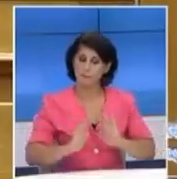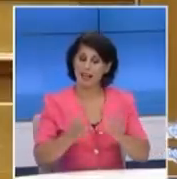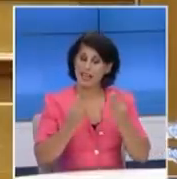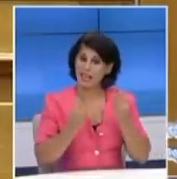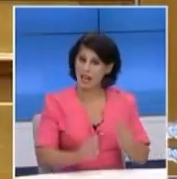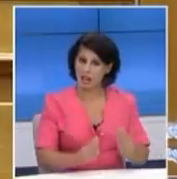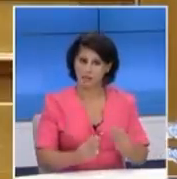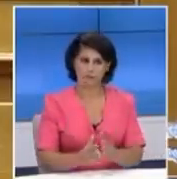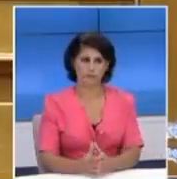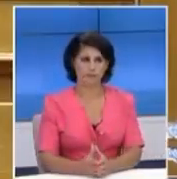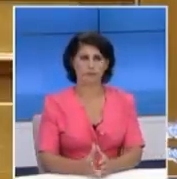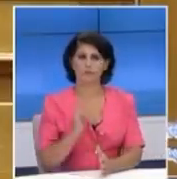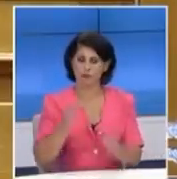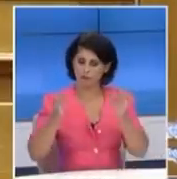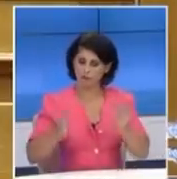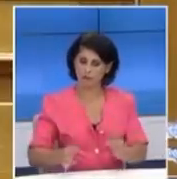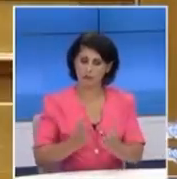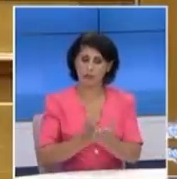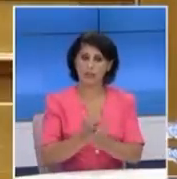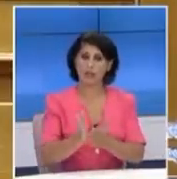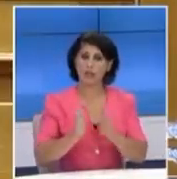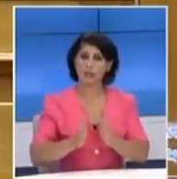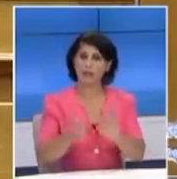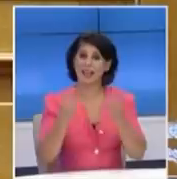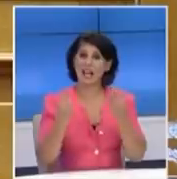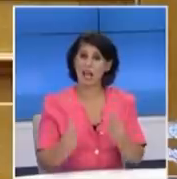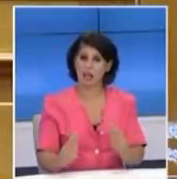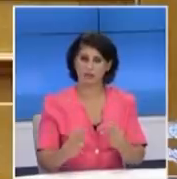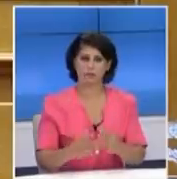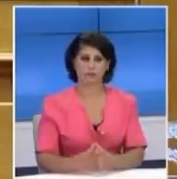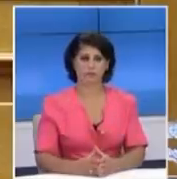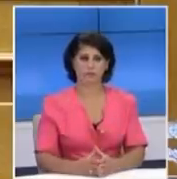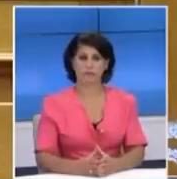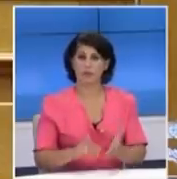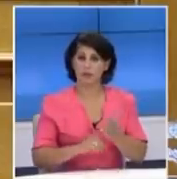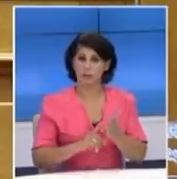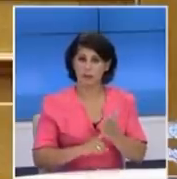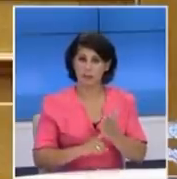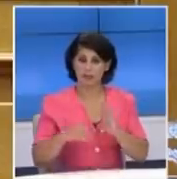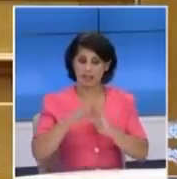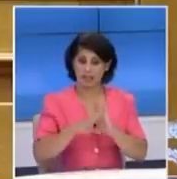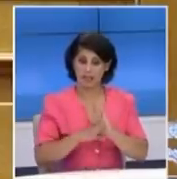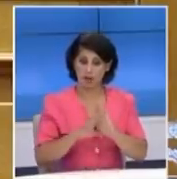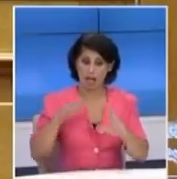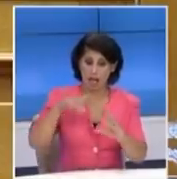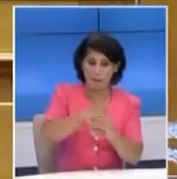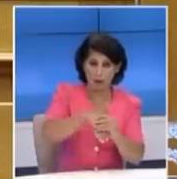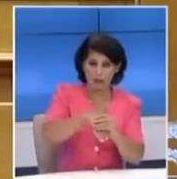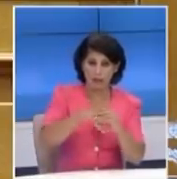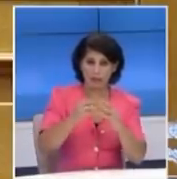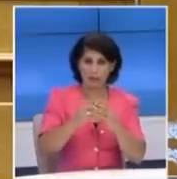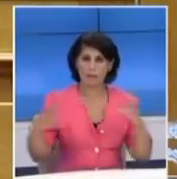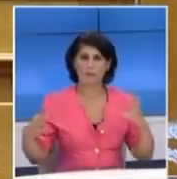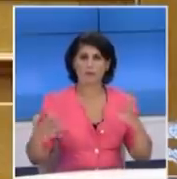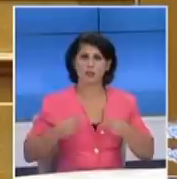καλά. Εγώ θα είμαι ακριβοδίκαιος με όλα. Τα πάει καλά. Πρέπει όμως και οι κανόνες εμπλοκής και απεμπλοκής να δοθούν